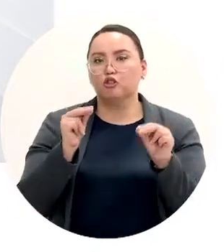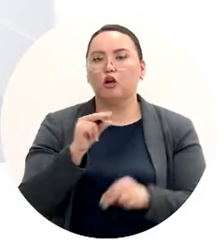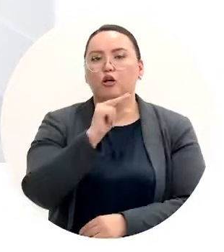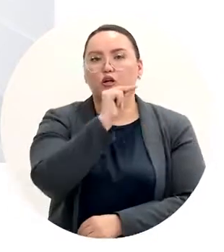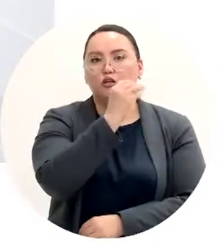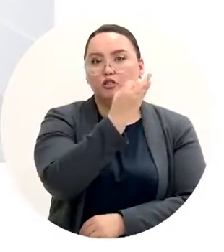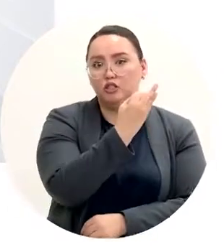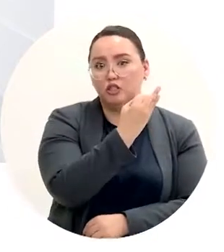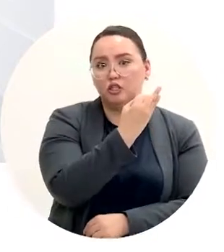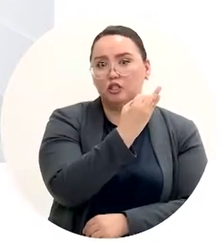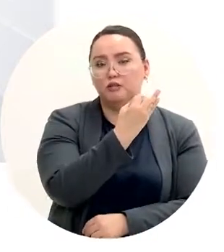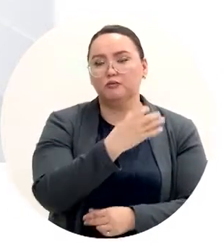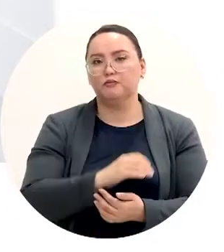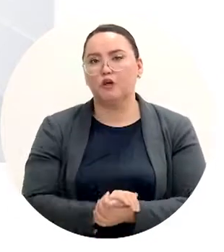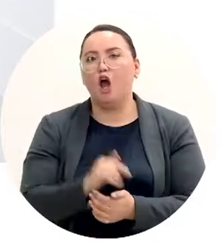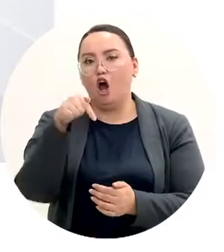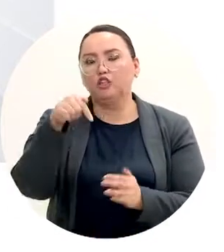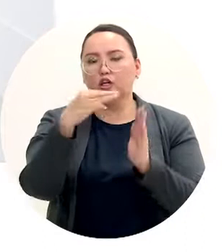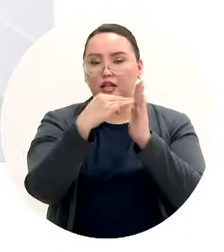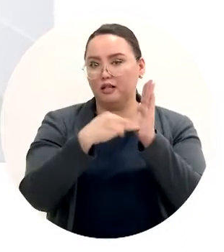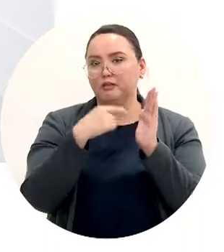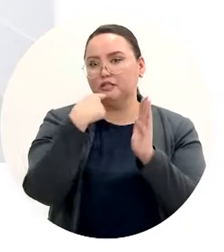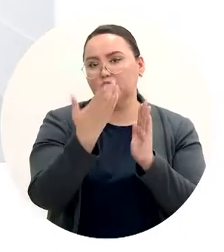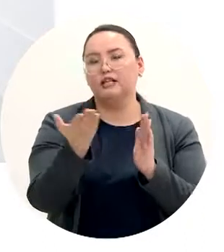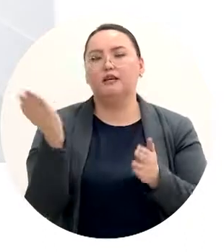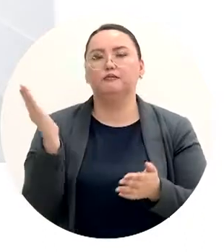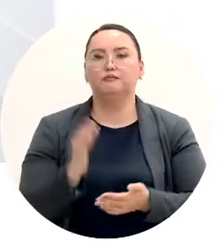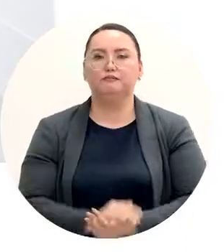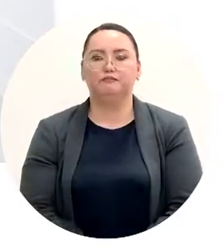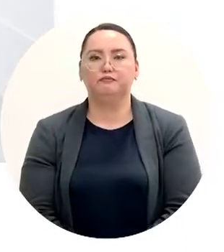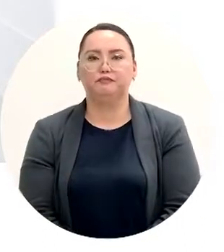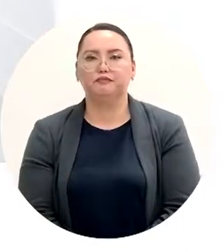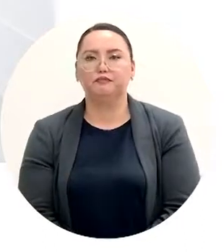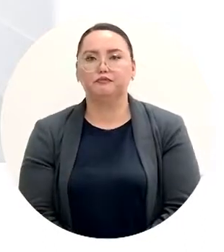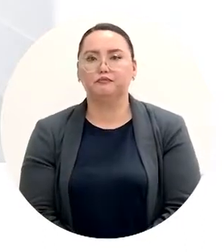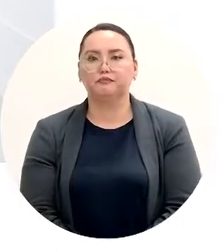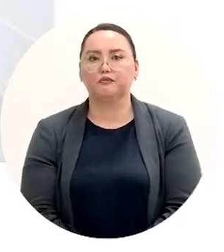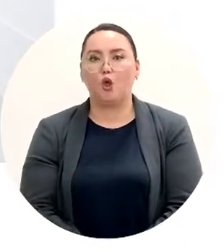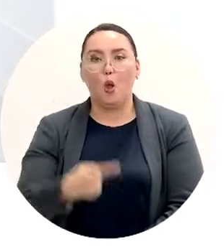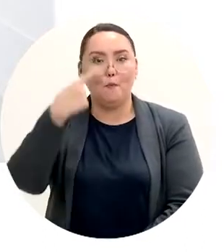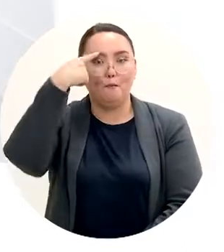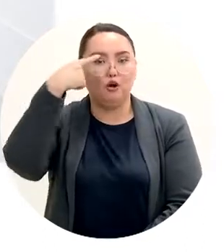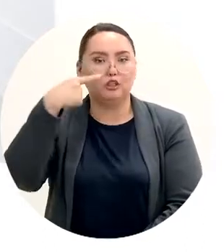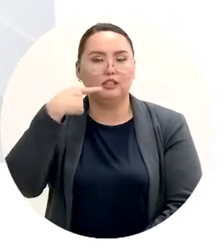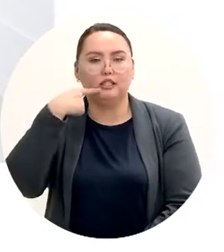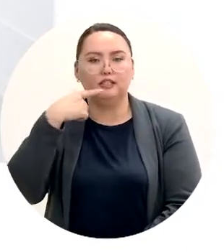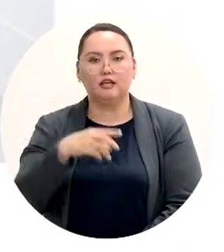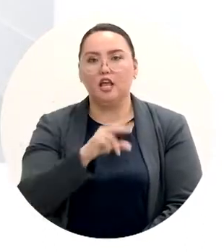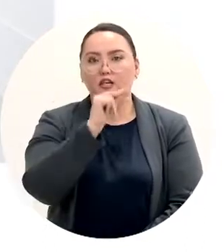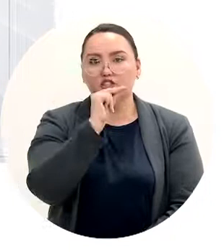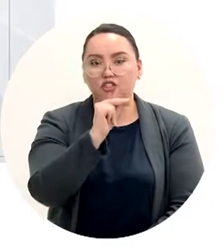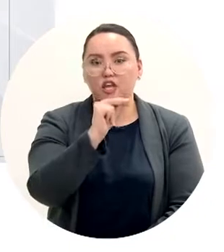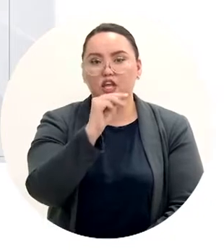гэдэг үгийн чи гэсэн үйтэй нь холбогдох монгол бичгийн нэгэн зүй тогтлыг багш нь энэ тайлбарлая.